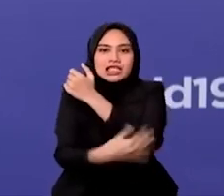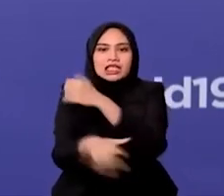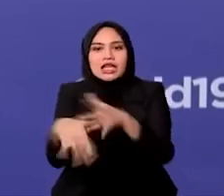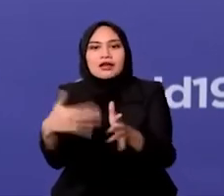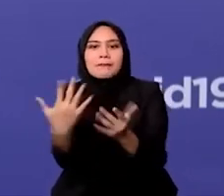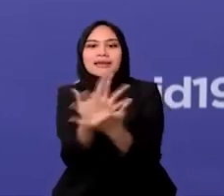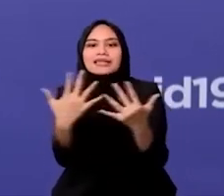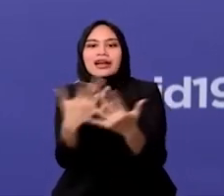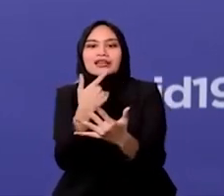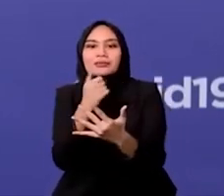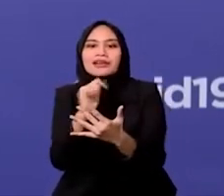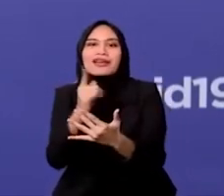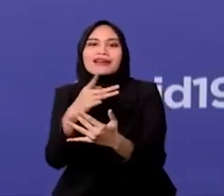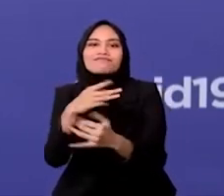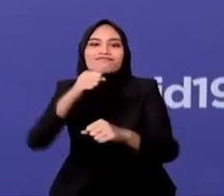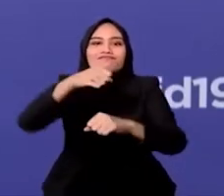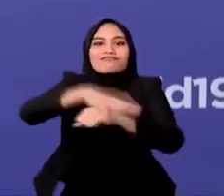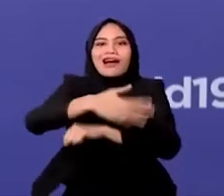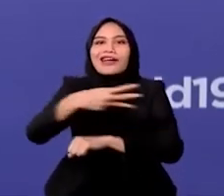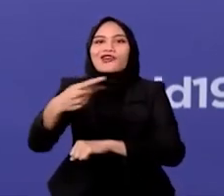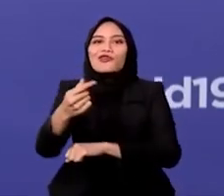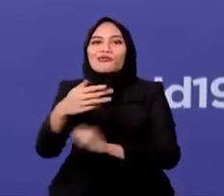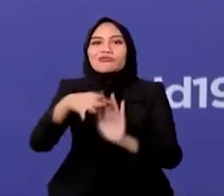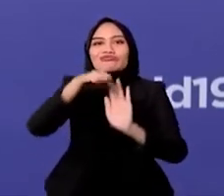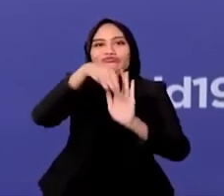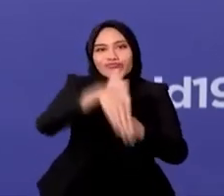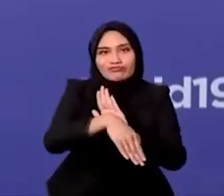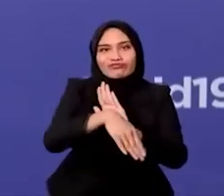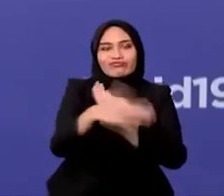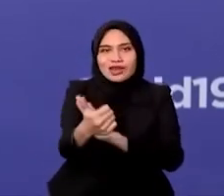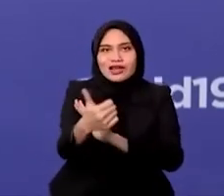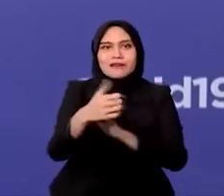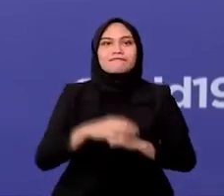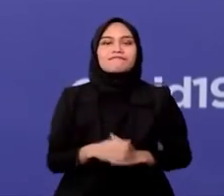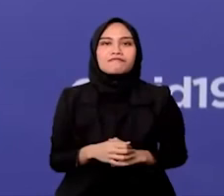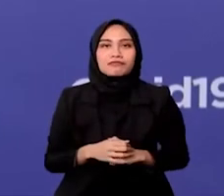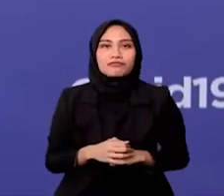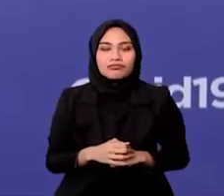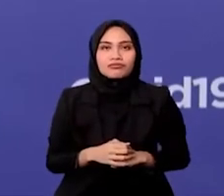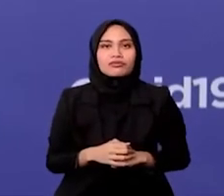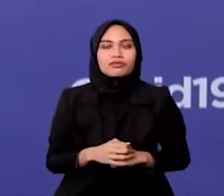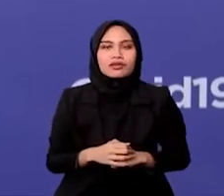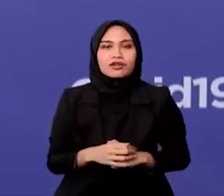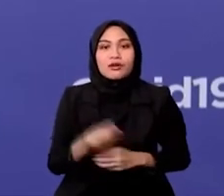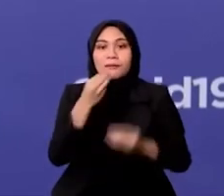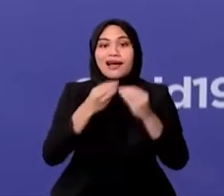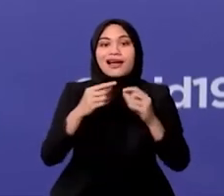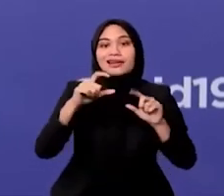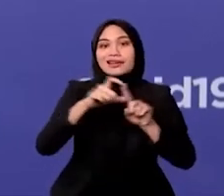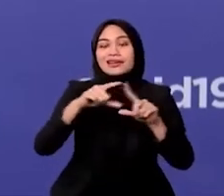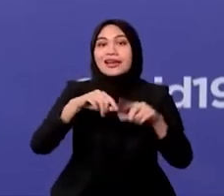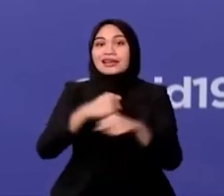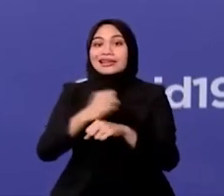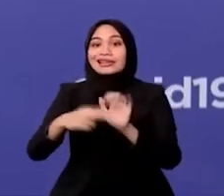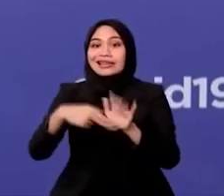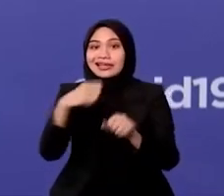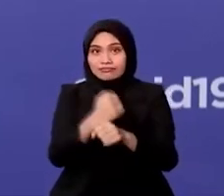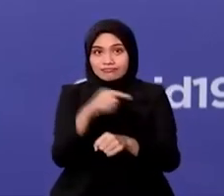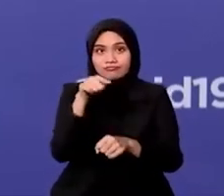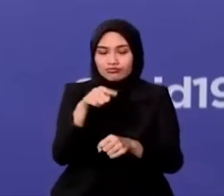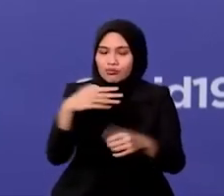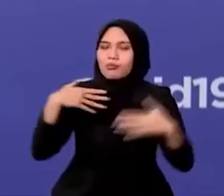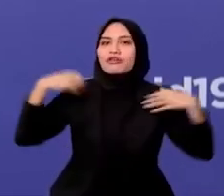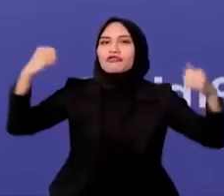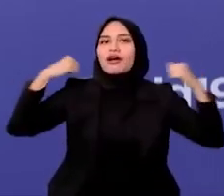terdampak dalam rangka ketahanan gizi masyarakat konsumsi daging kurban sangat bermanfaat